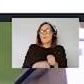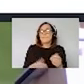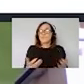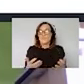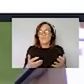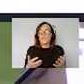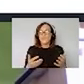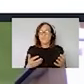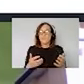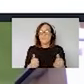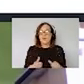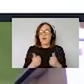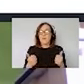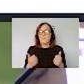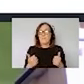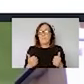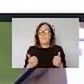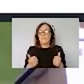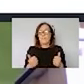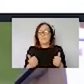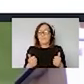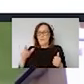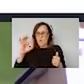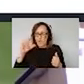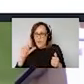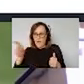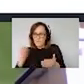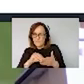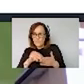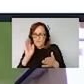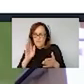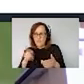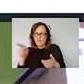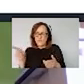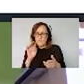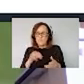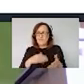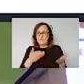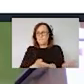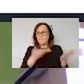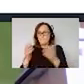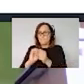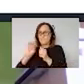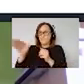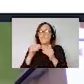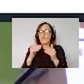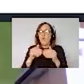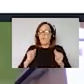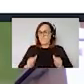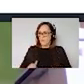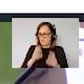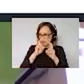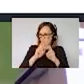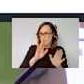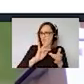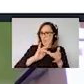tego, żeby tak jak tutaj Ola pisze, że będziecie Państwo mieli spokojnie sobie mogli przećwiczyć to u siebie też, bo będzie